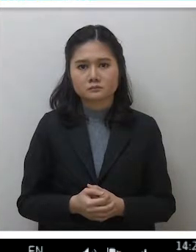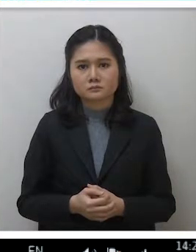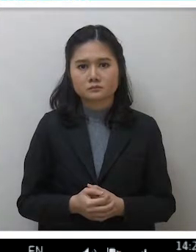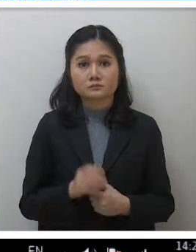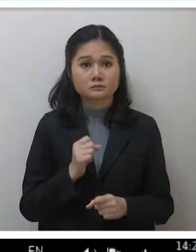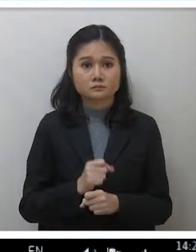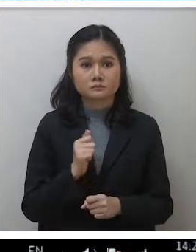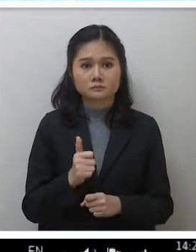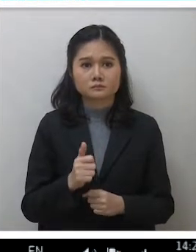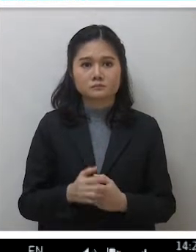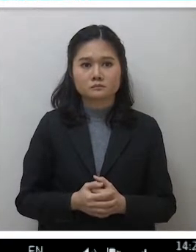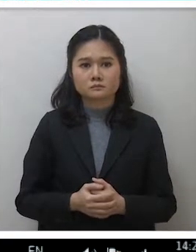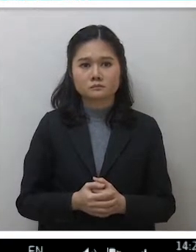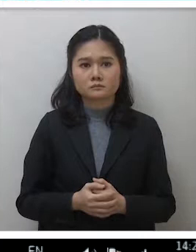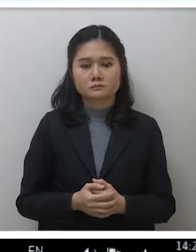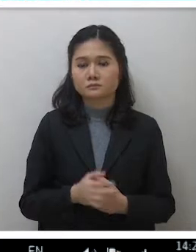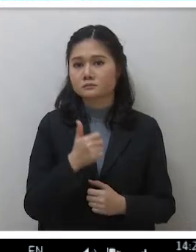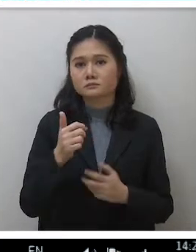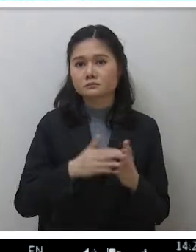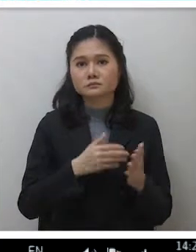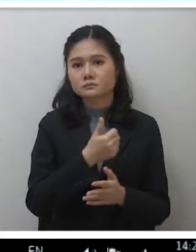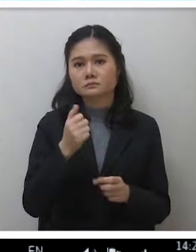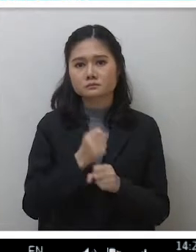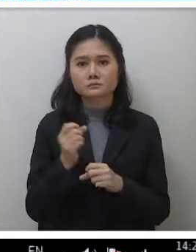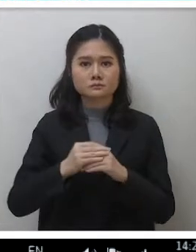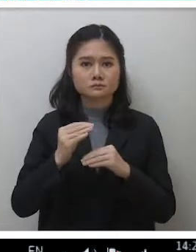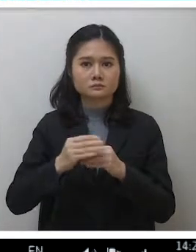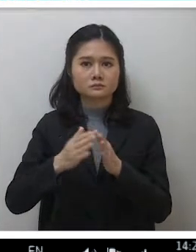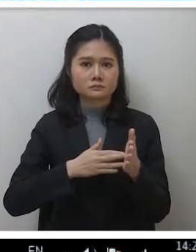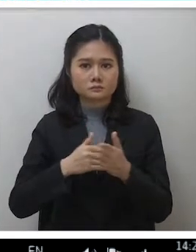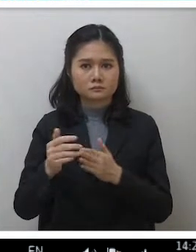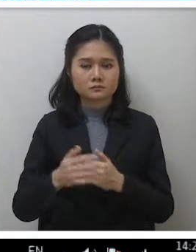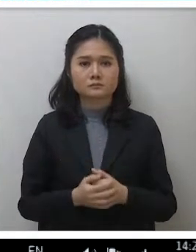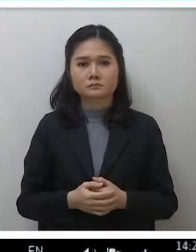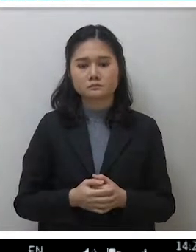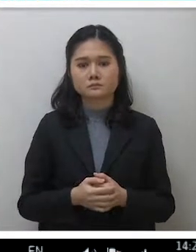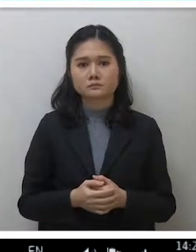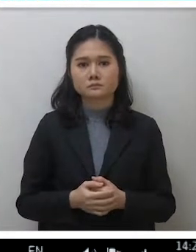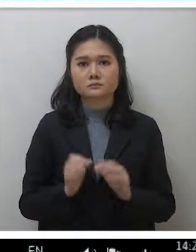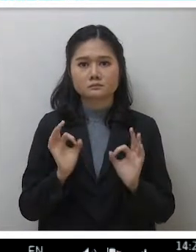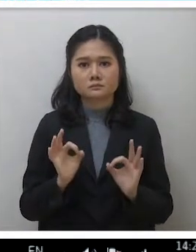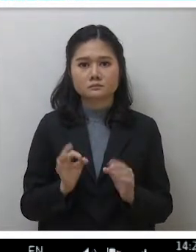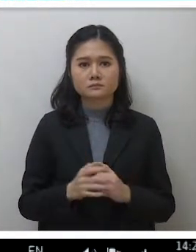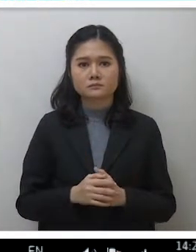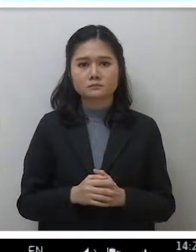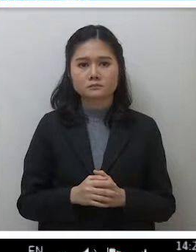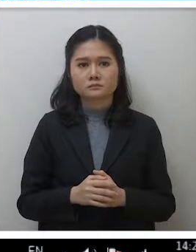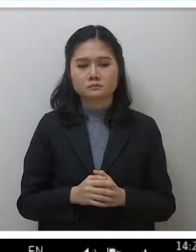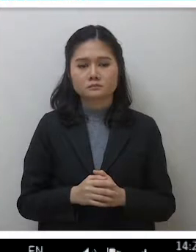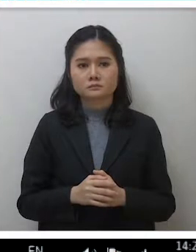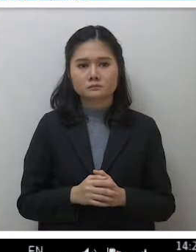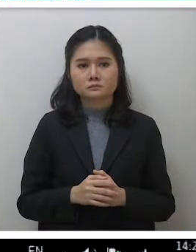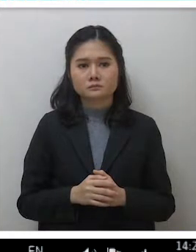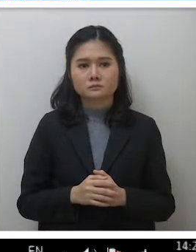ก็ได้นะครับจากนั้นเราก็ลงสีตัวอื่นๆต่อไปใช่ไหมโอเคเดี๋ยวเรา